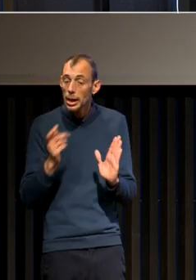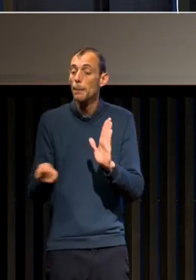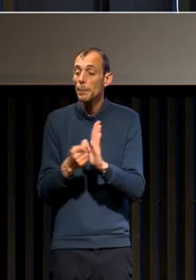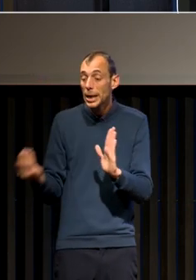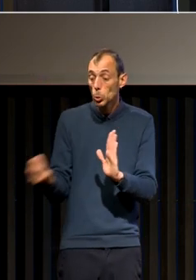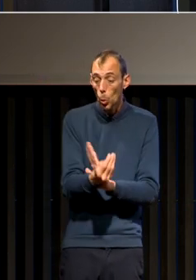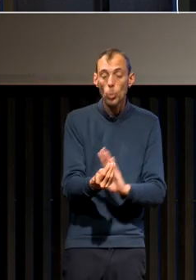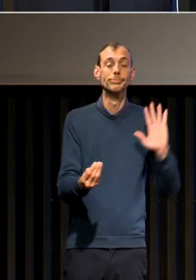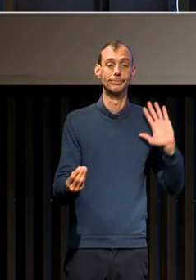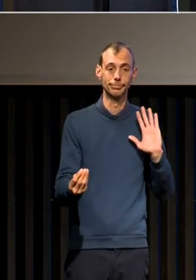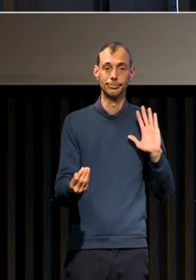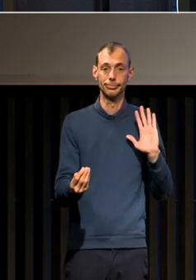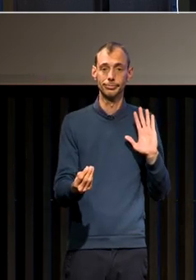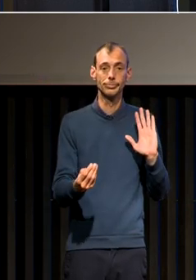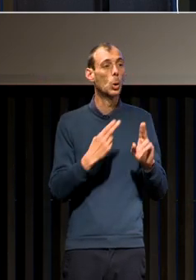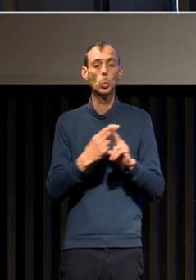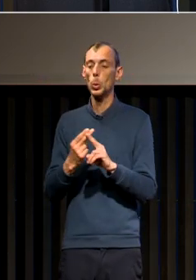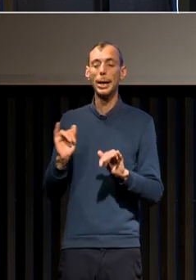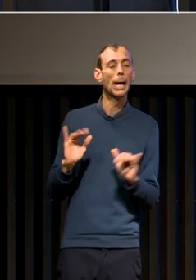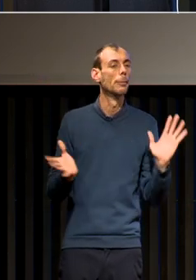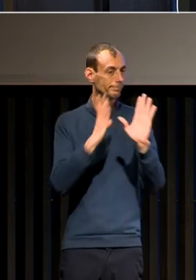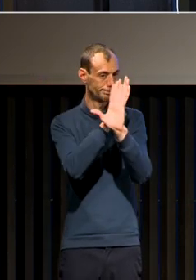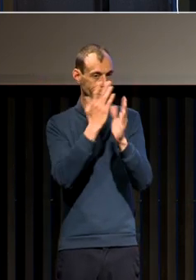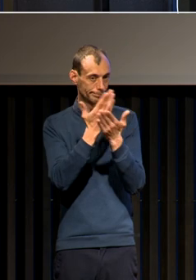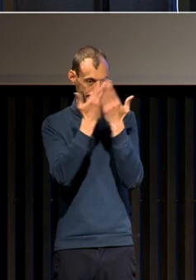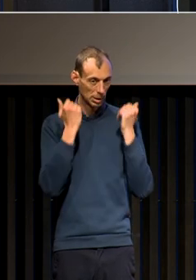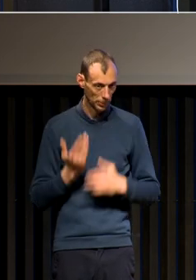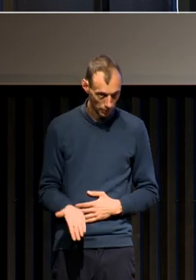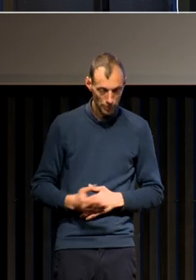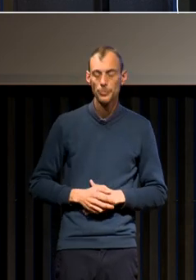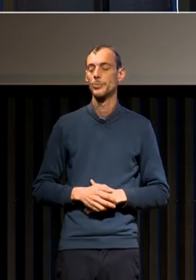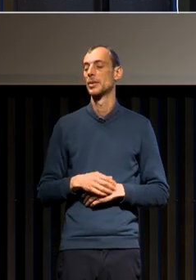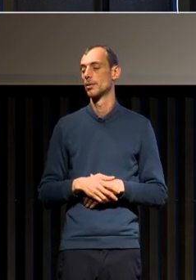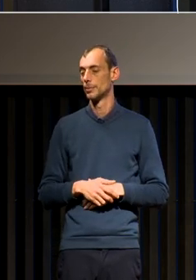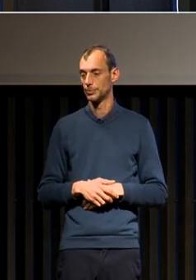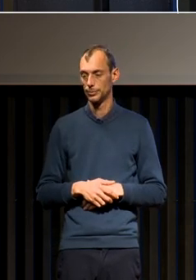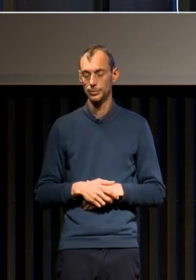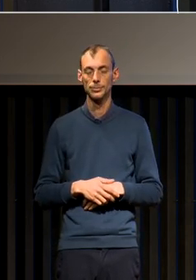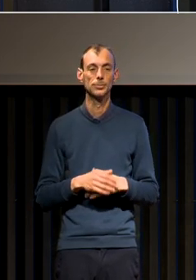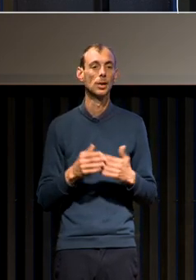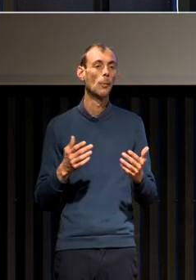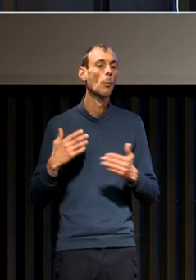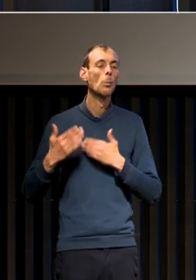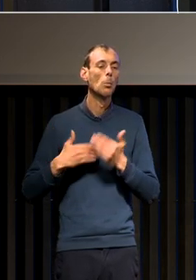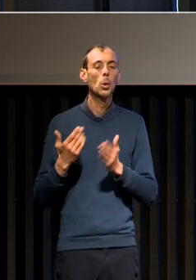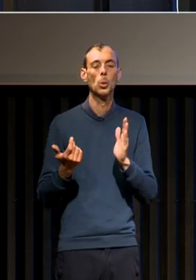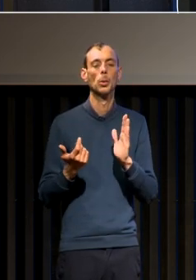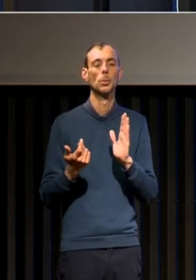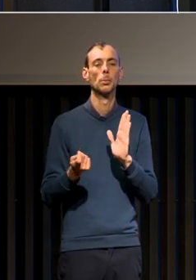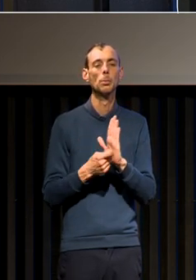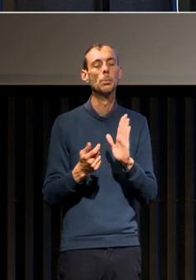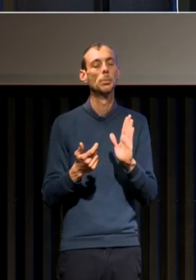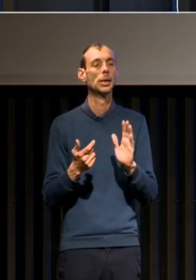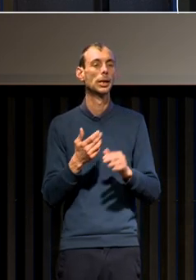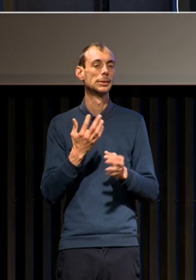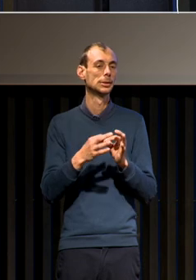Alors, à partir du 1er septembre 2022, va se créer en France le registre national